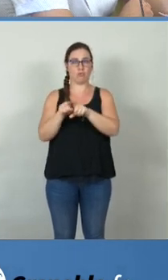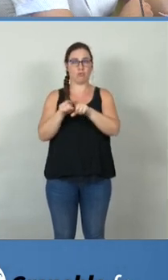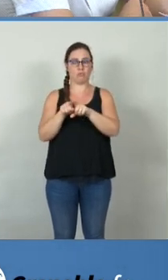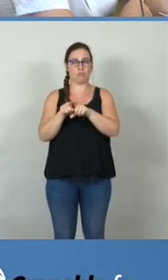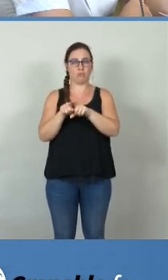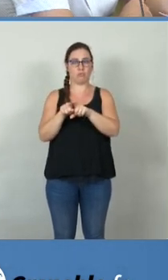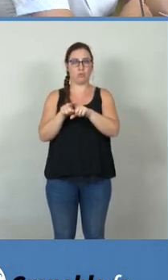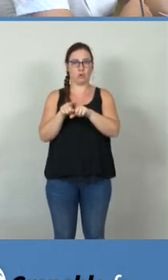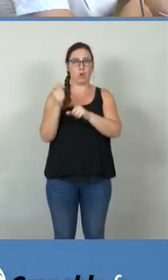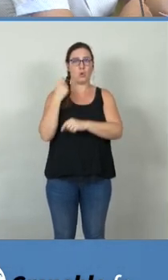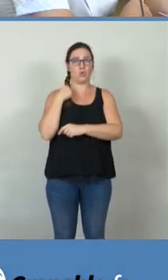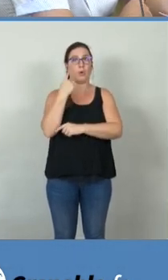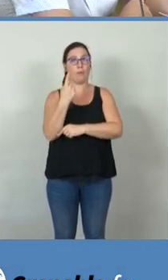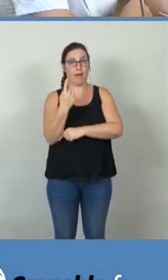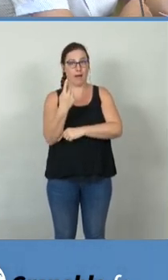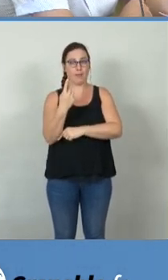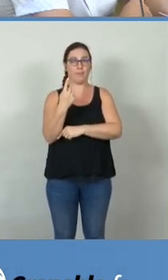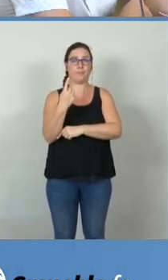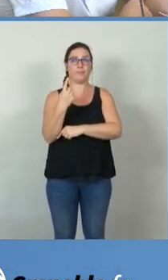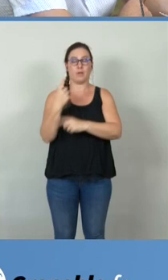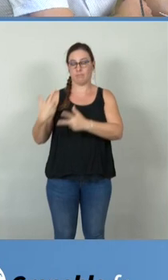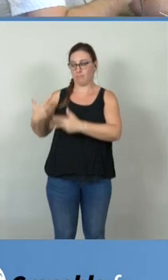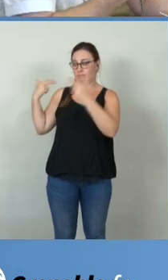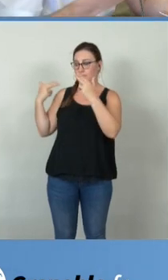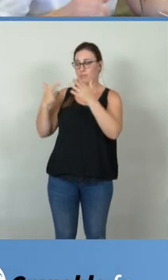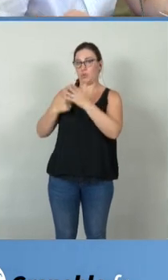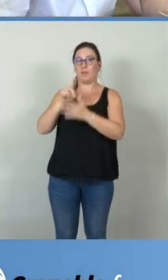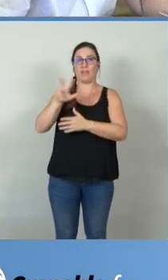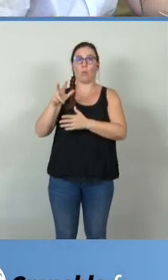numéro 1 de l'exercice 2023 évidemment je